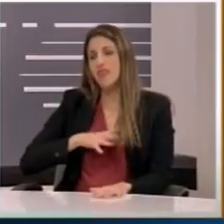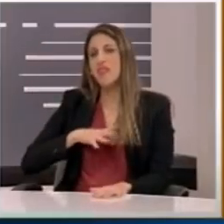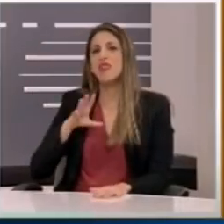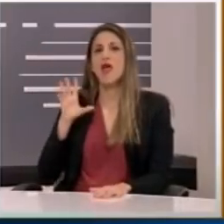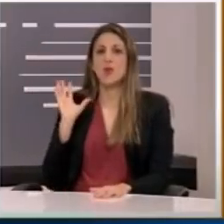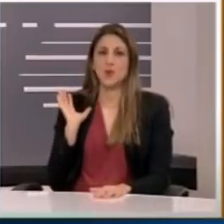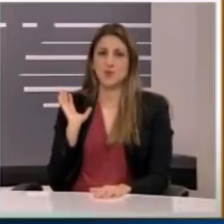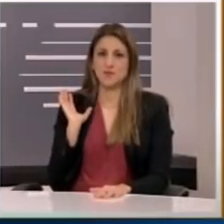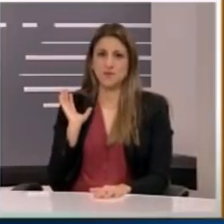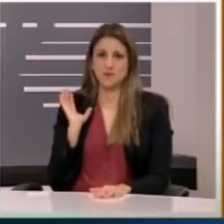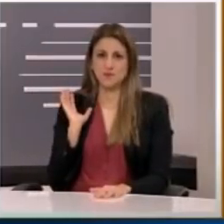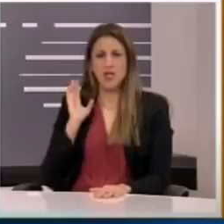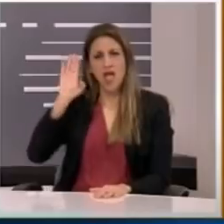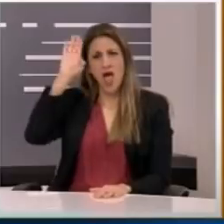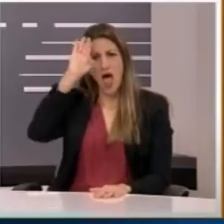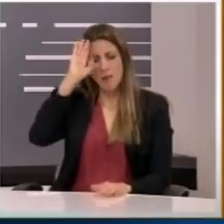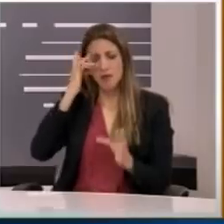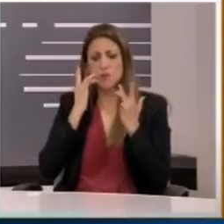οι Αμερικανοί.